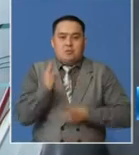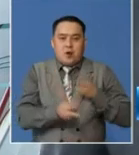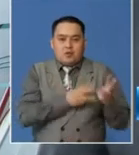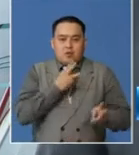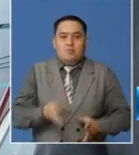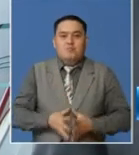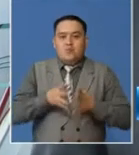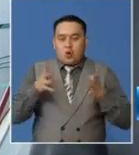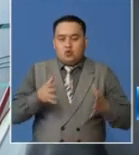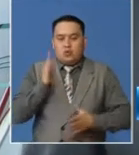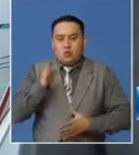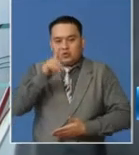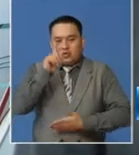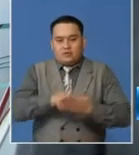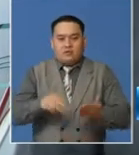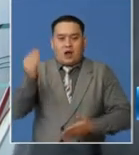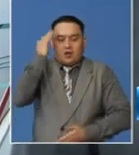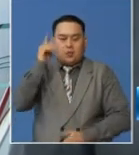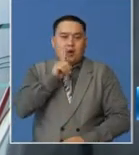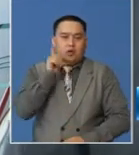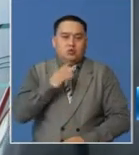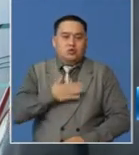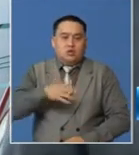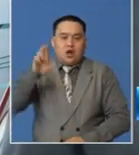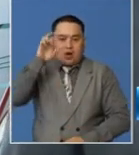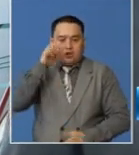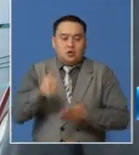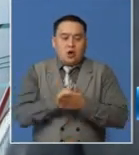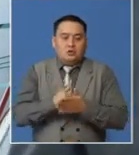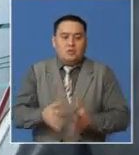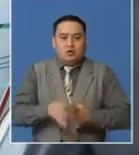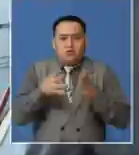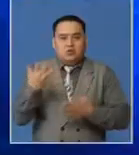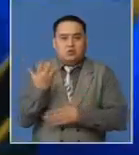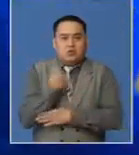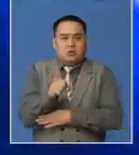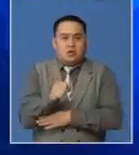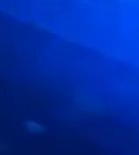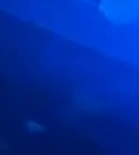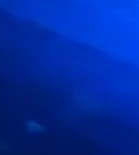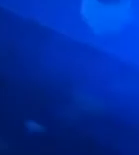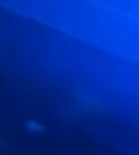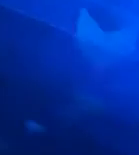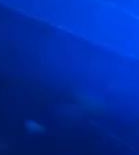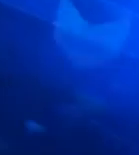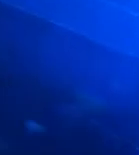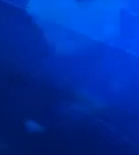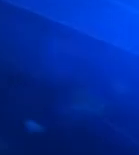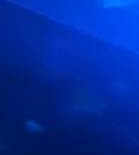еще больше, не сомневаясь, что с такой талантливой молодежью наша страна достигнет небывалых высот.